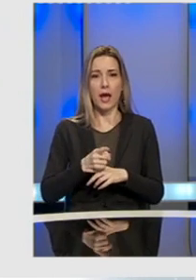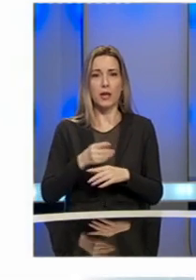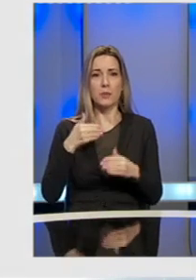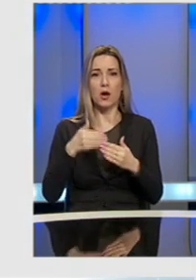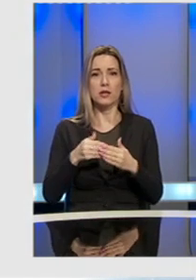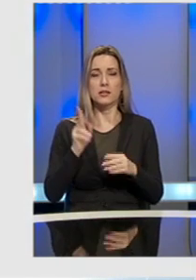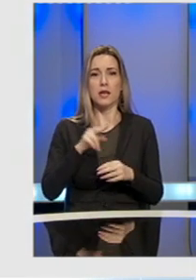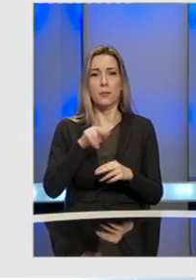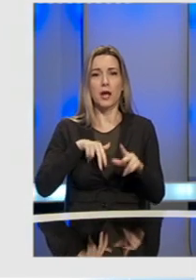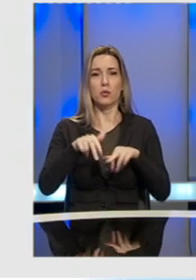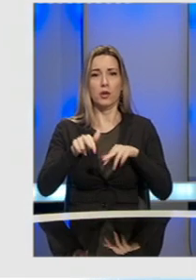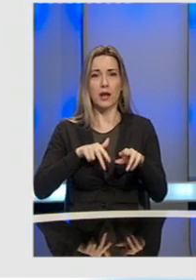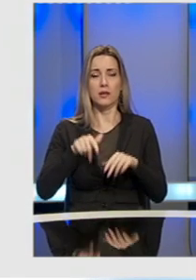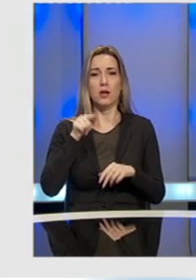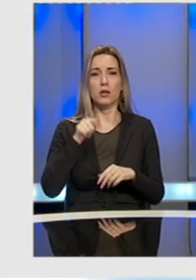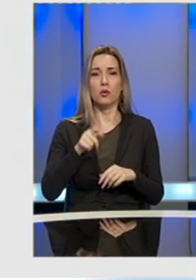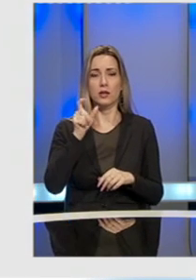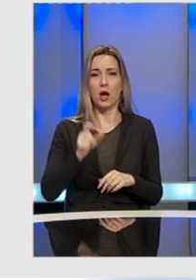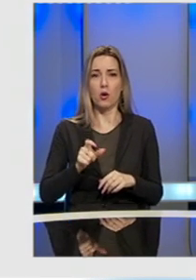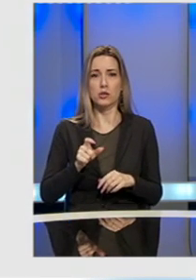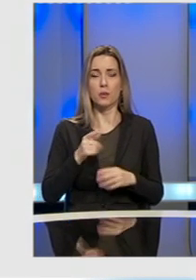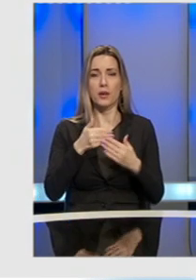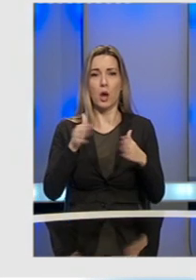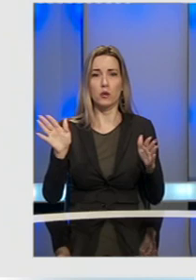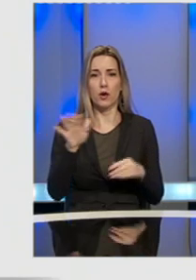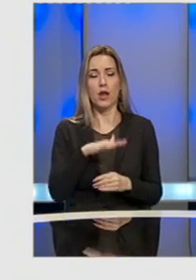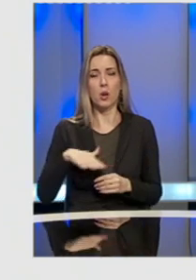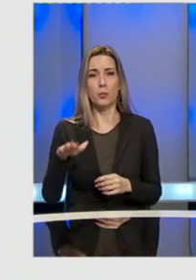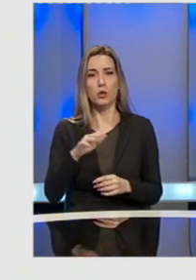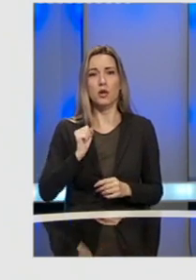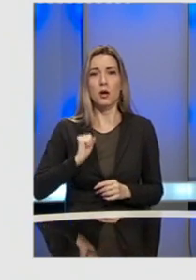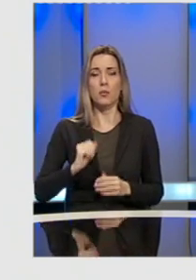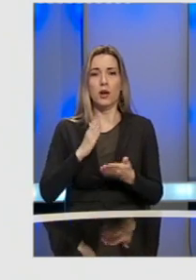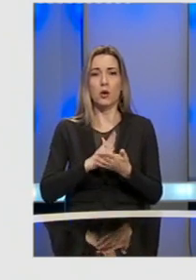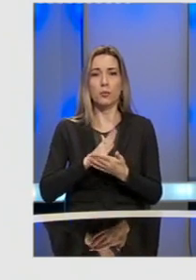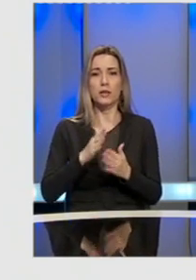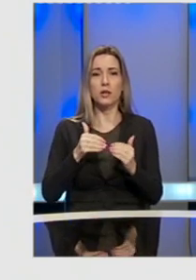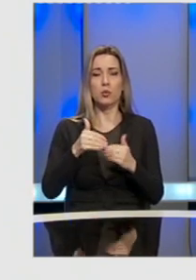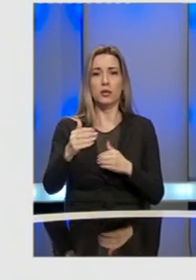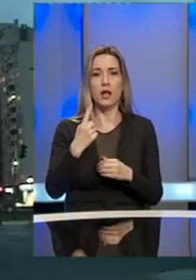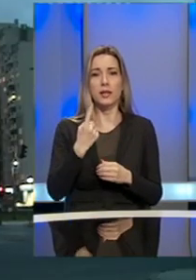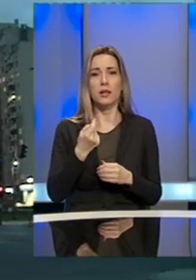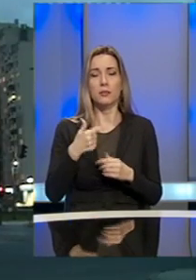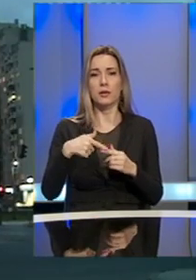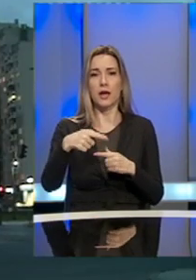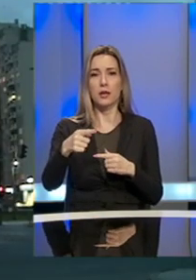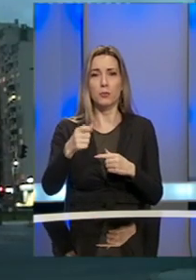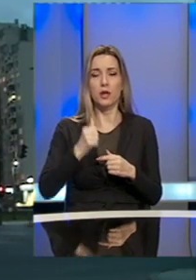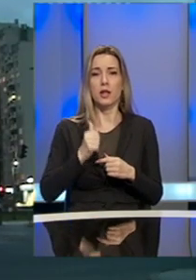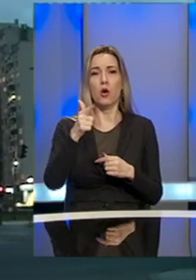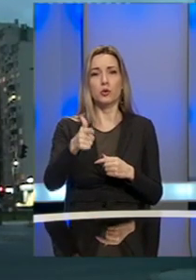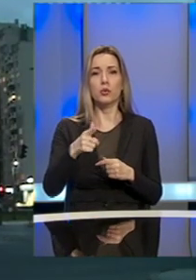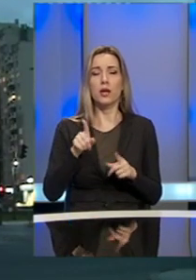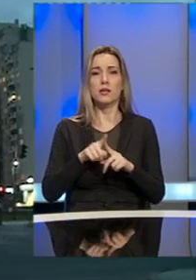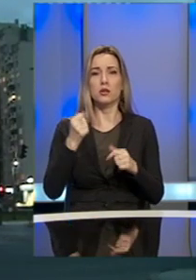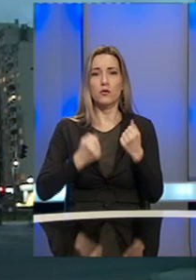na zabranu kretanja te na to da osobe na otvorenom prostoru moraju biti udaljene metar i po jedna od druge.